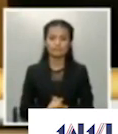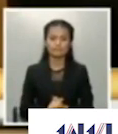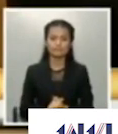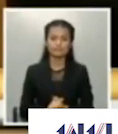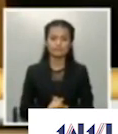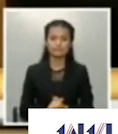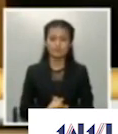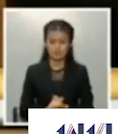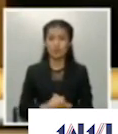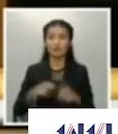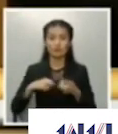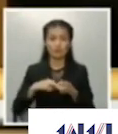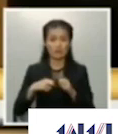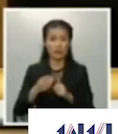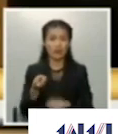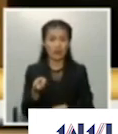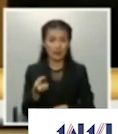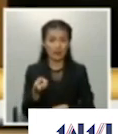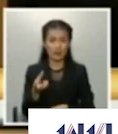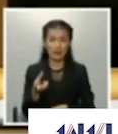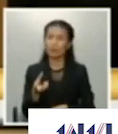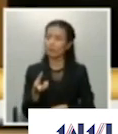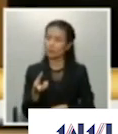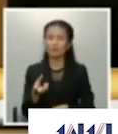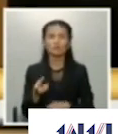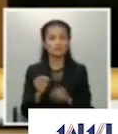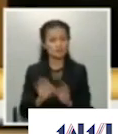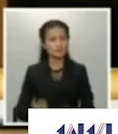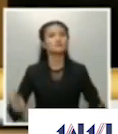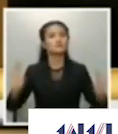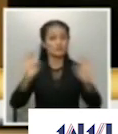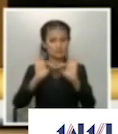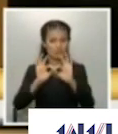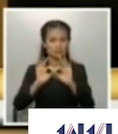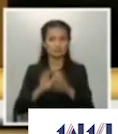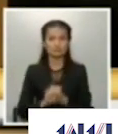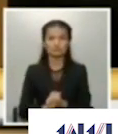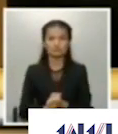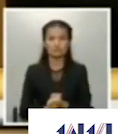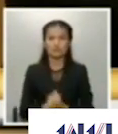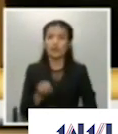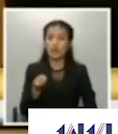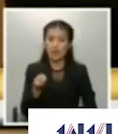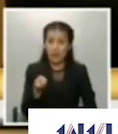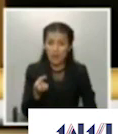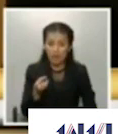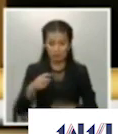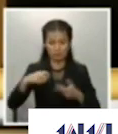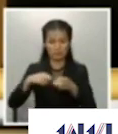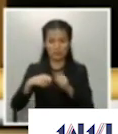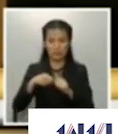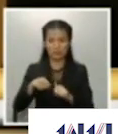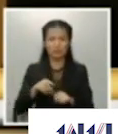พบว่าปัญหาข้าวเป็นปัญหาที่ยิ่งใหญ่ปัญหาข้าวมีมาตลอดอย่างช้